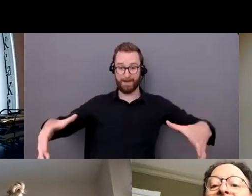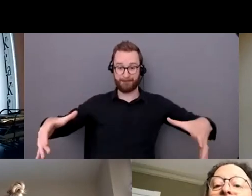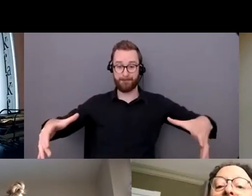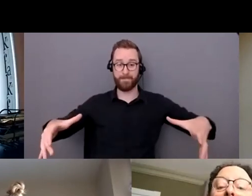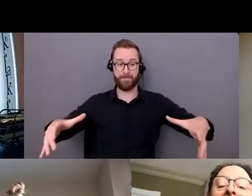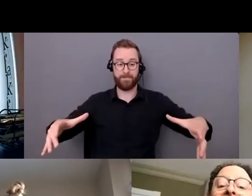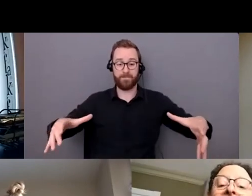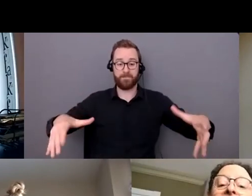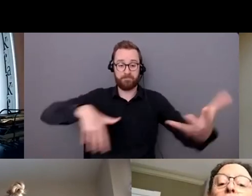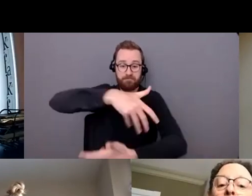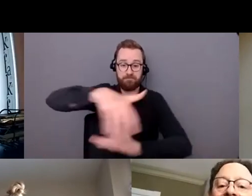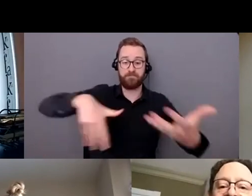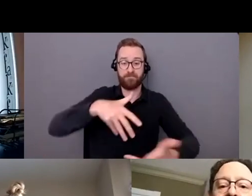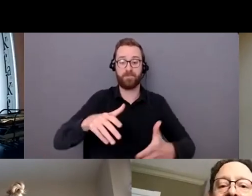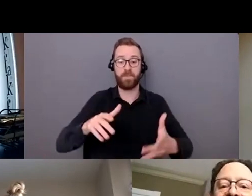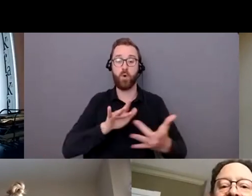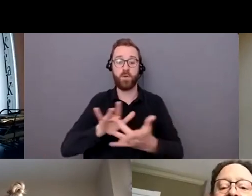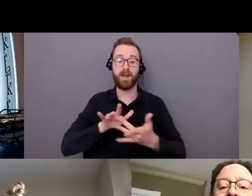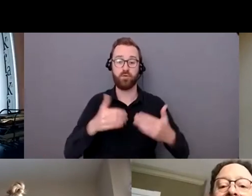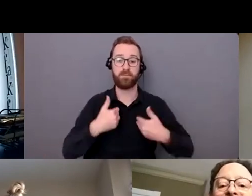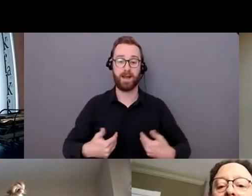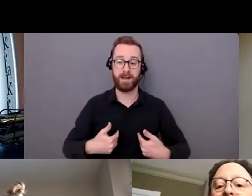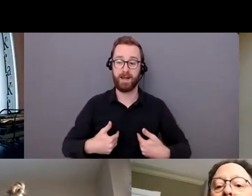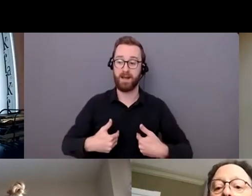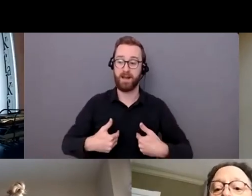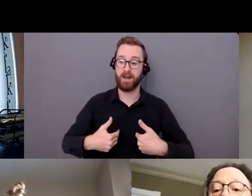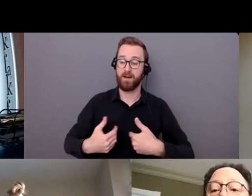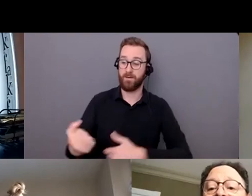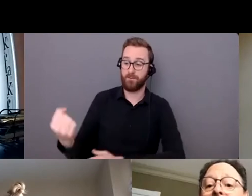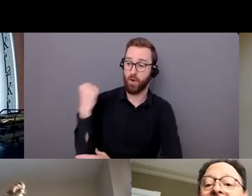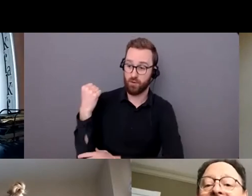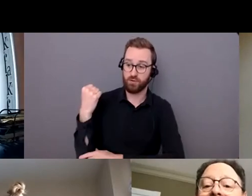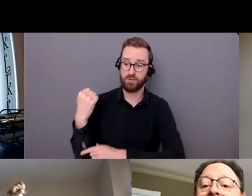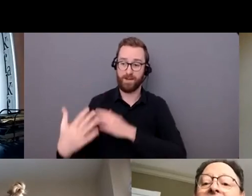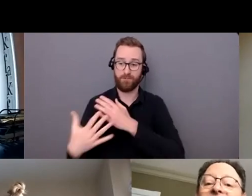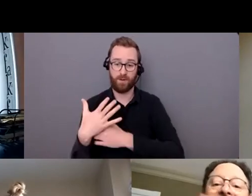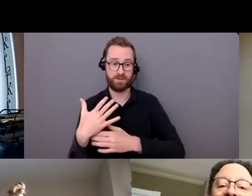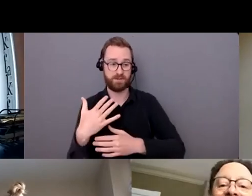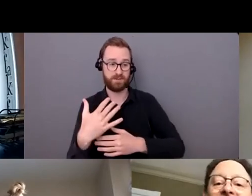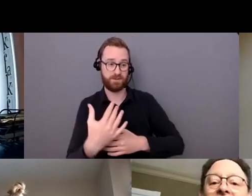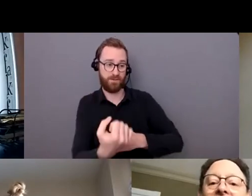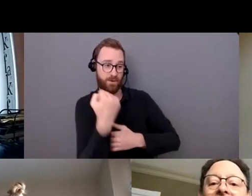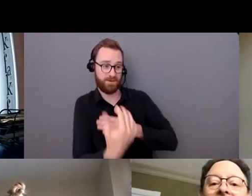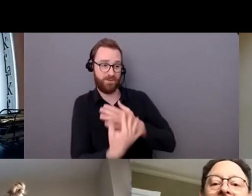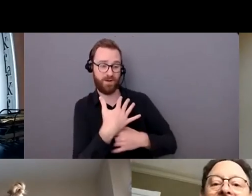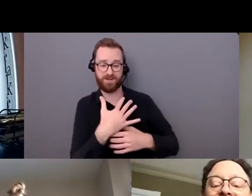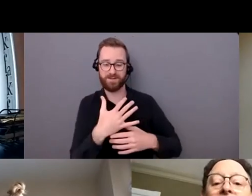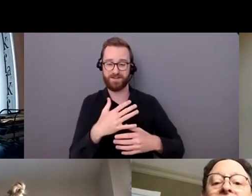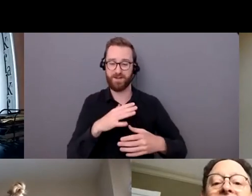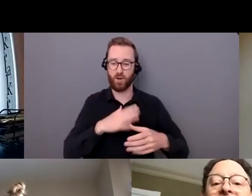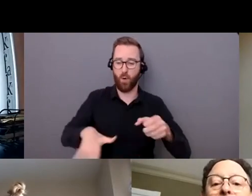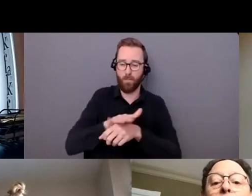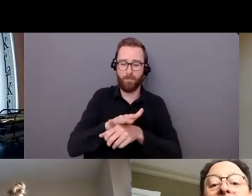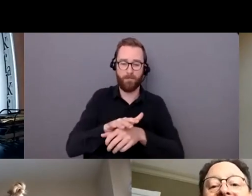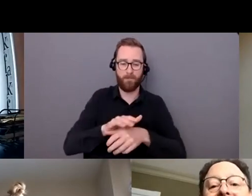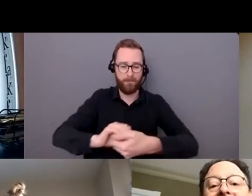La force de Martin comble ma faiblesse et ma force comble peut-être la faiblesse d'Isabelle et vice-versa. Et ça,